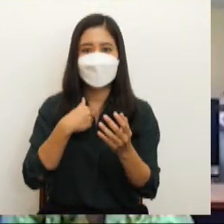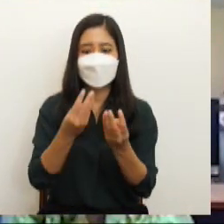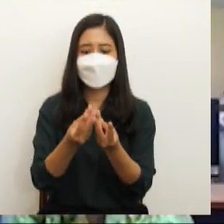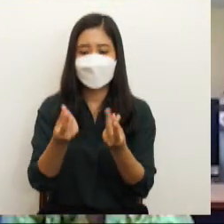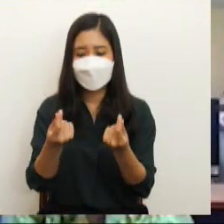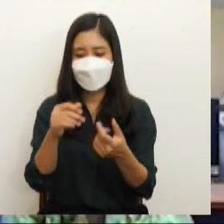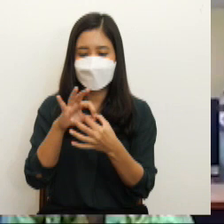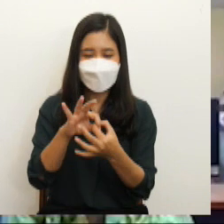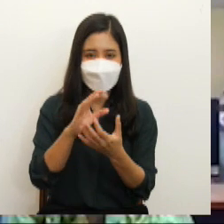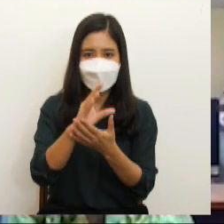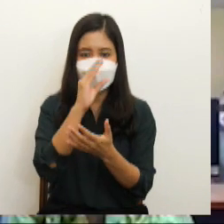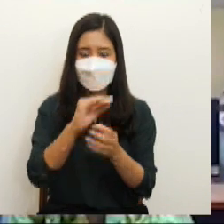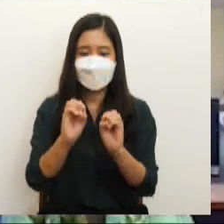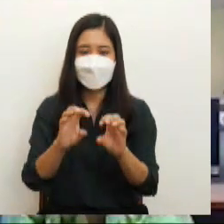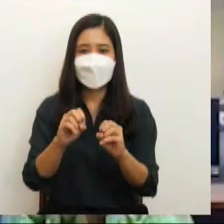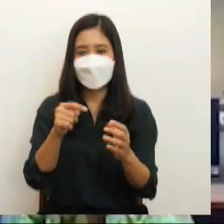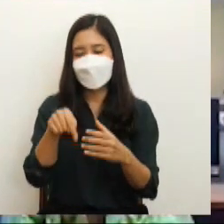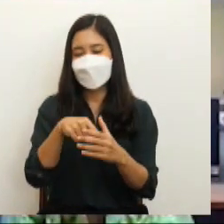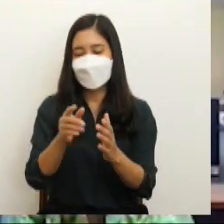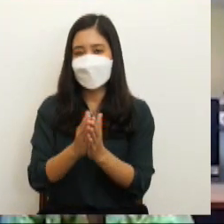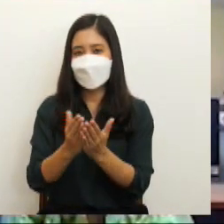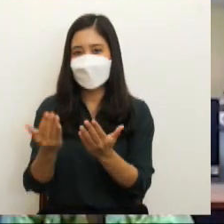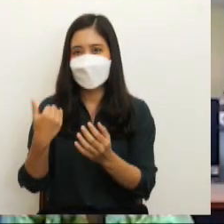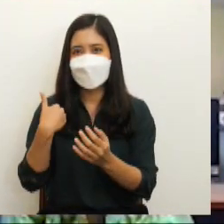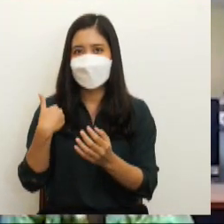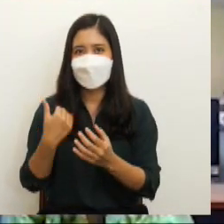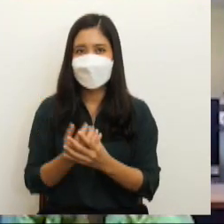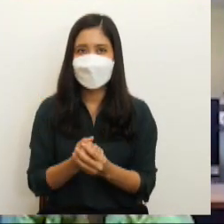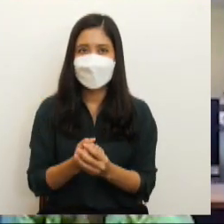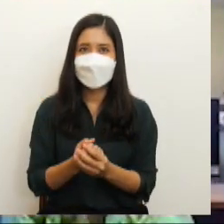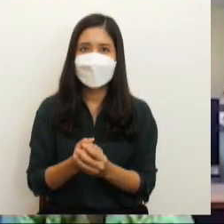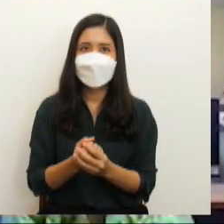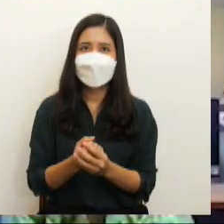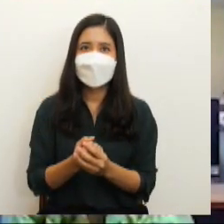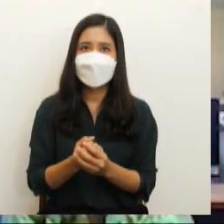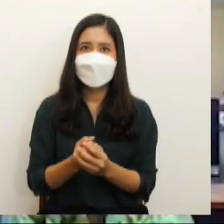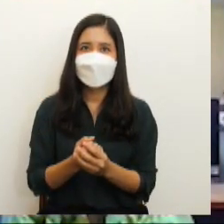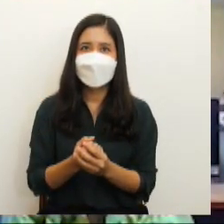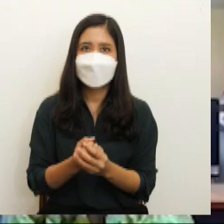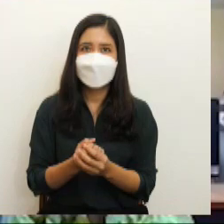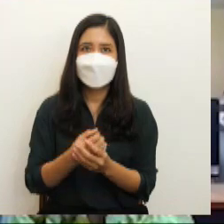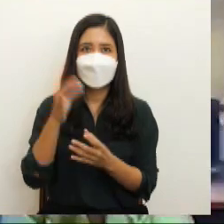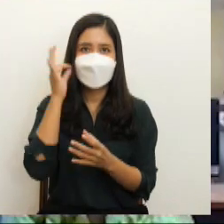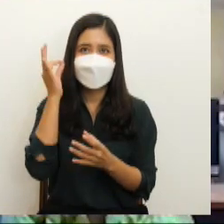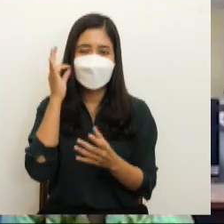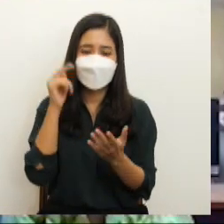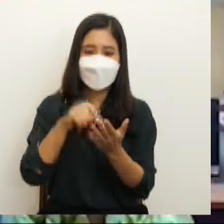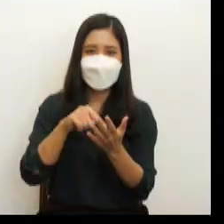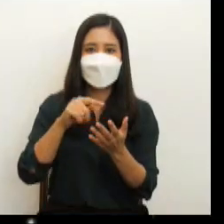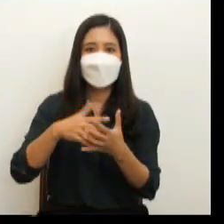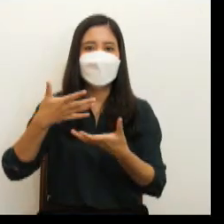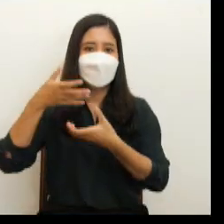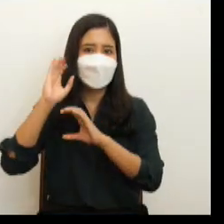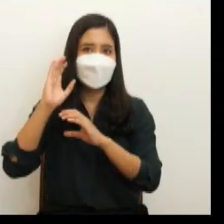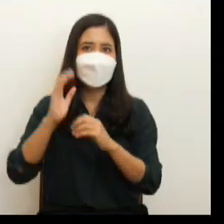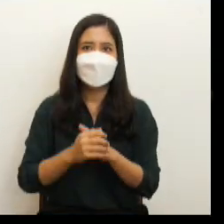มายของคำศัพท์ประโยค Smile 3 Unit 2 Student's bookUnit 2 Lesson 1 นะ